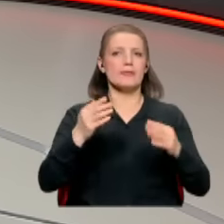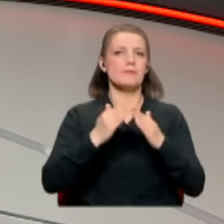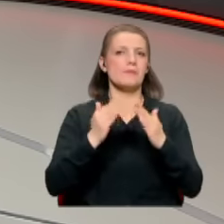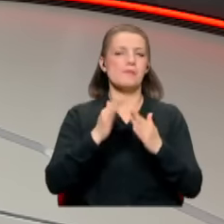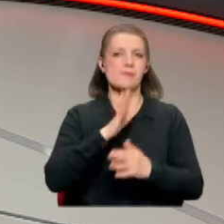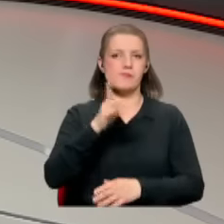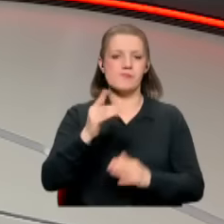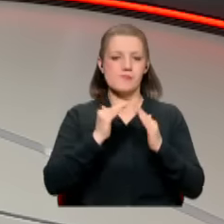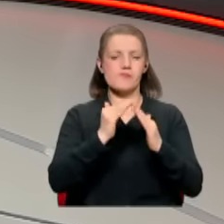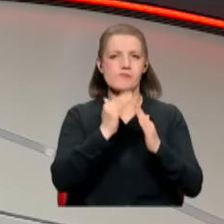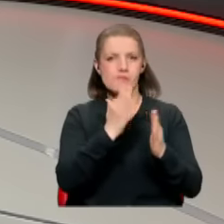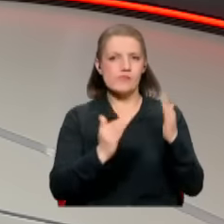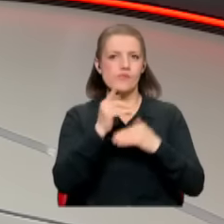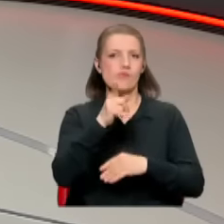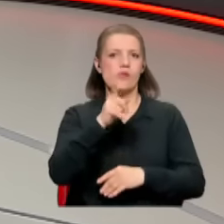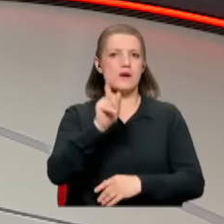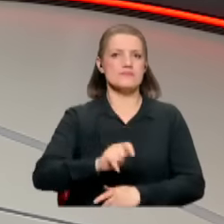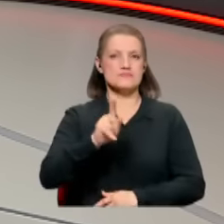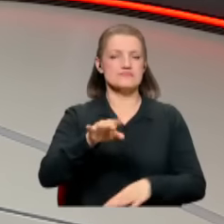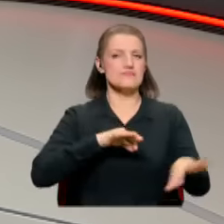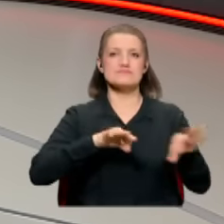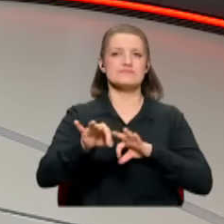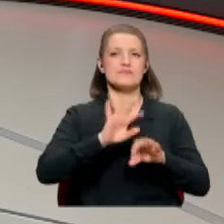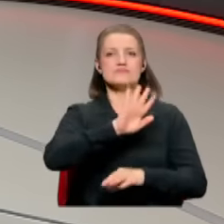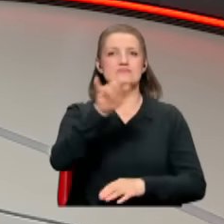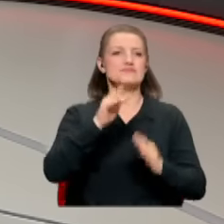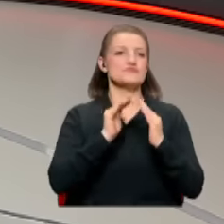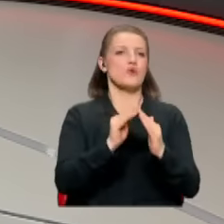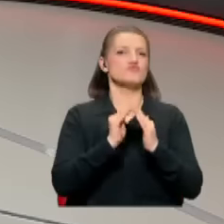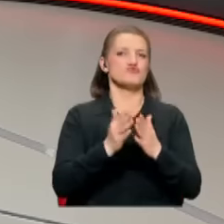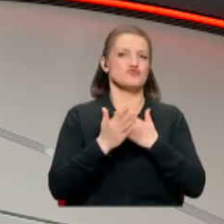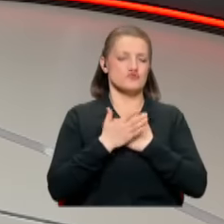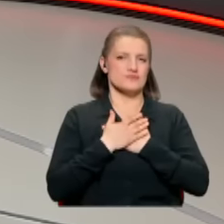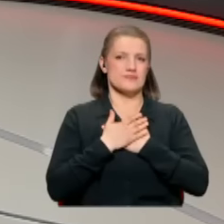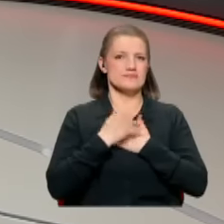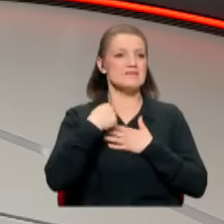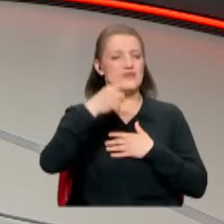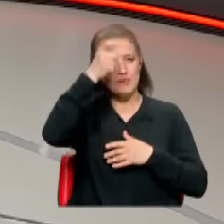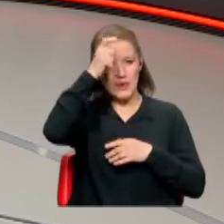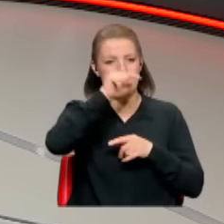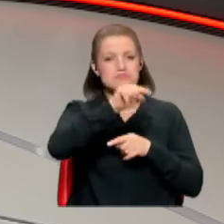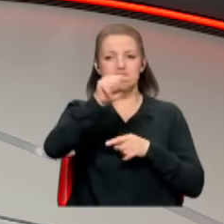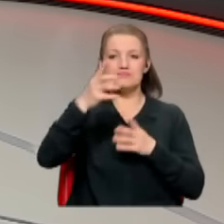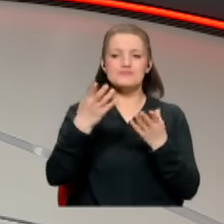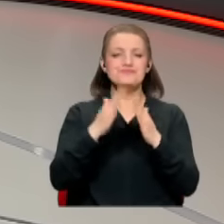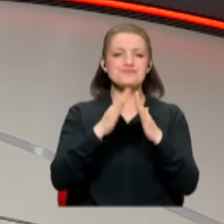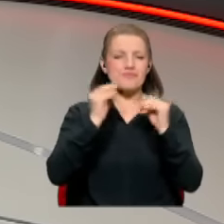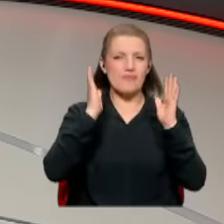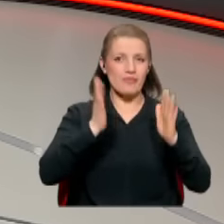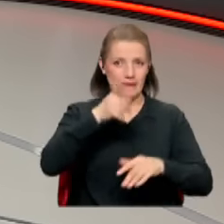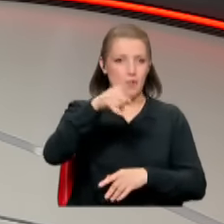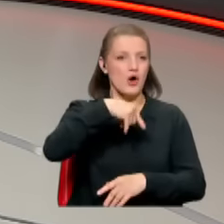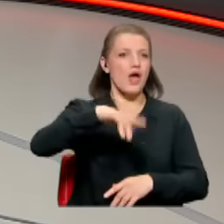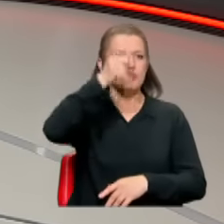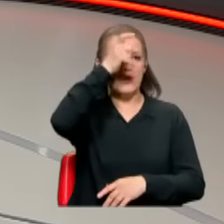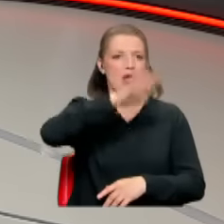dolayı. Komşuluk üstüne kursaymış stratejisini. Hepinizin komşusuyuz. Komşusuyum. Turgut Altınok komşunuz diye